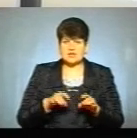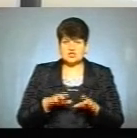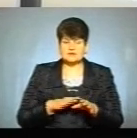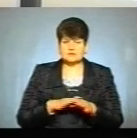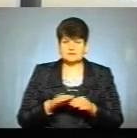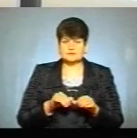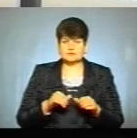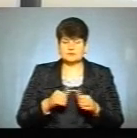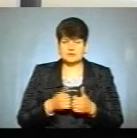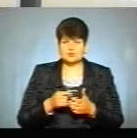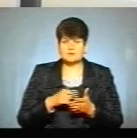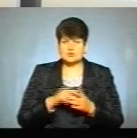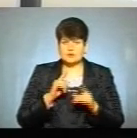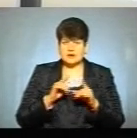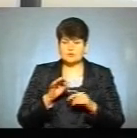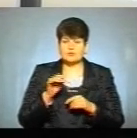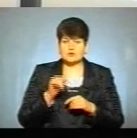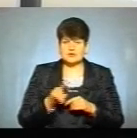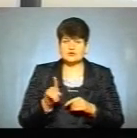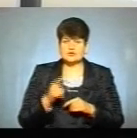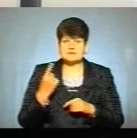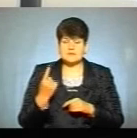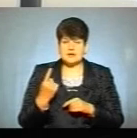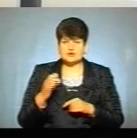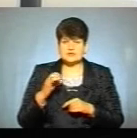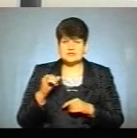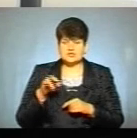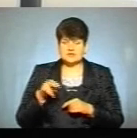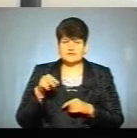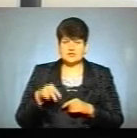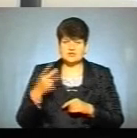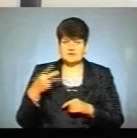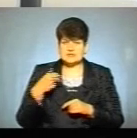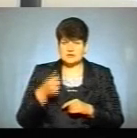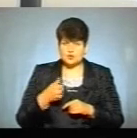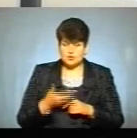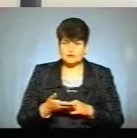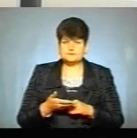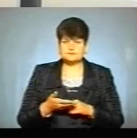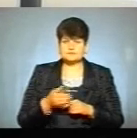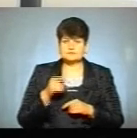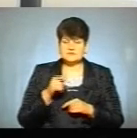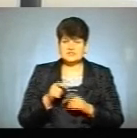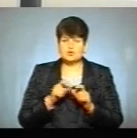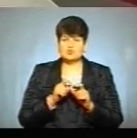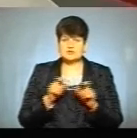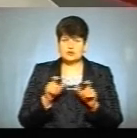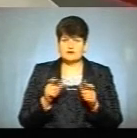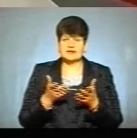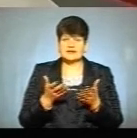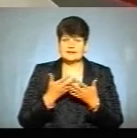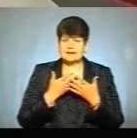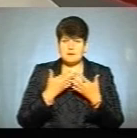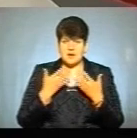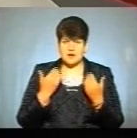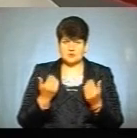виконкому Тернопільської міської ради про те, що з 1 січня 2020 року ті установи, які не мають